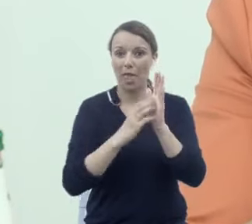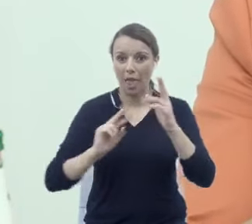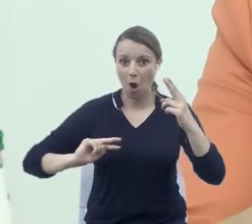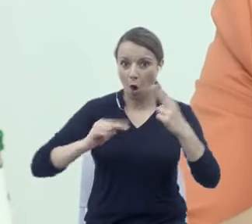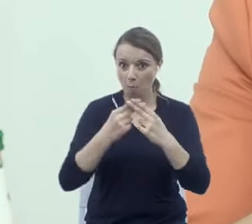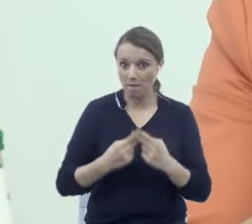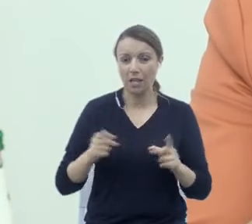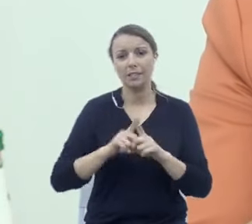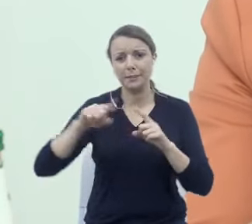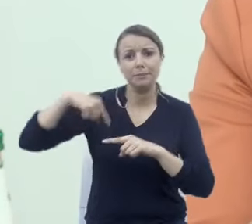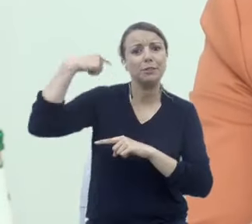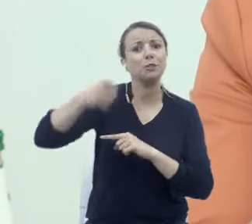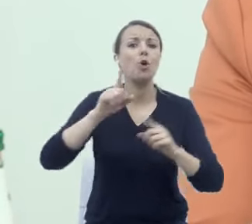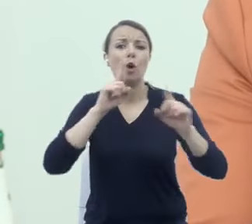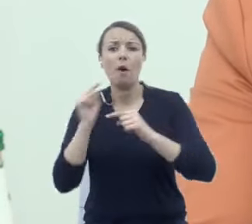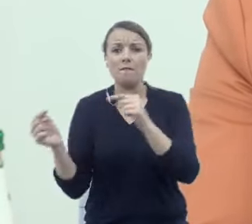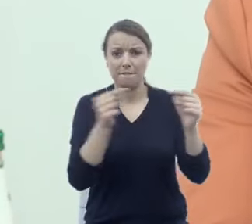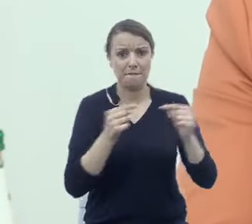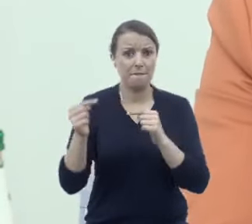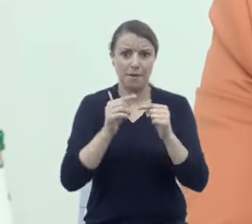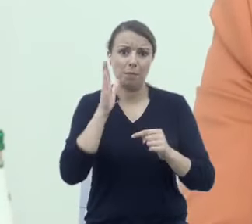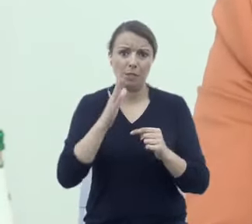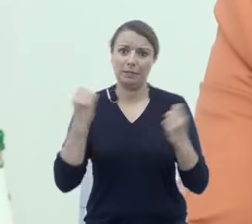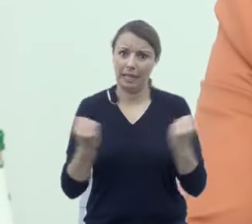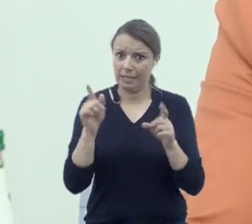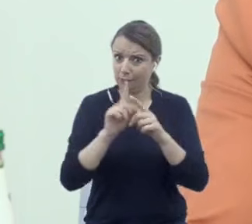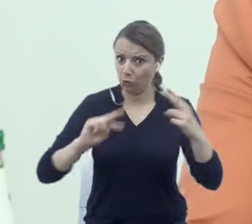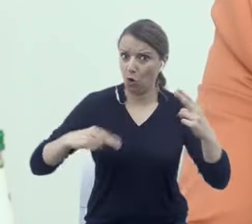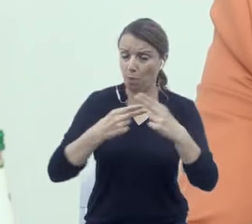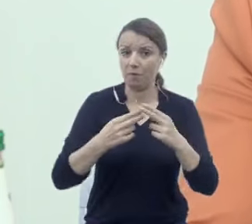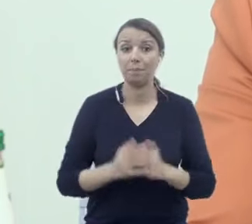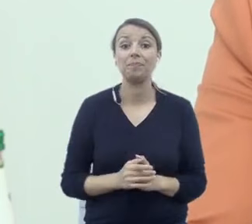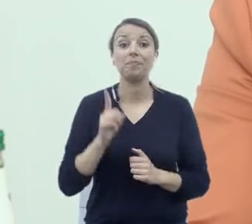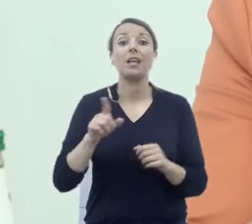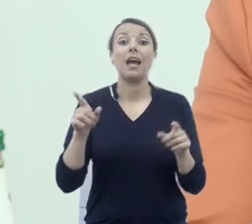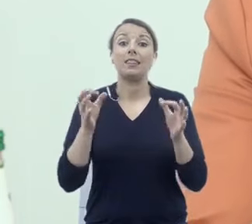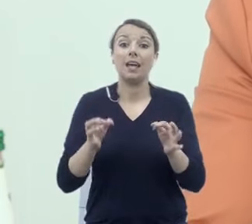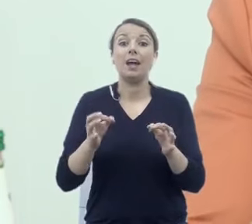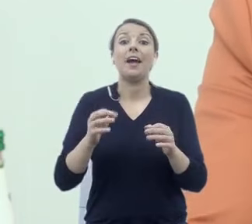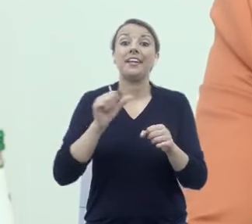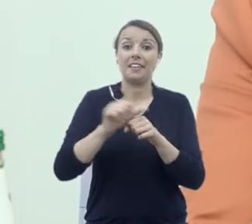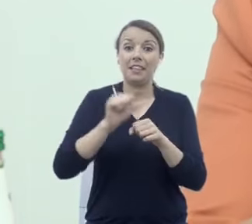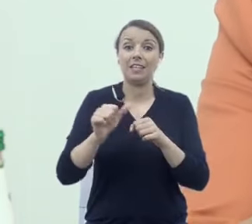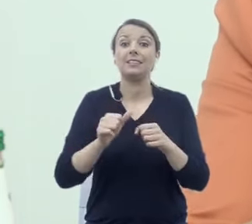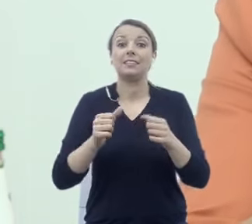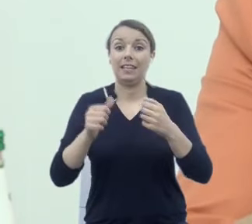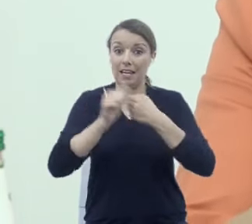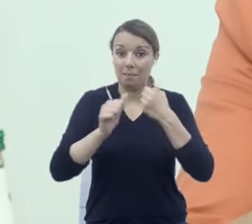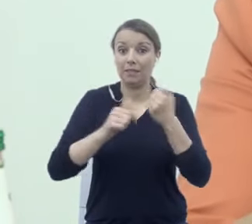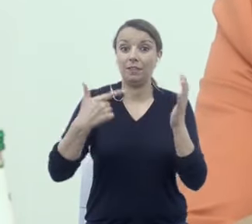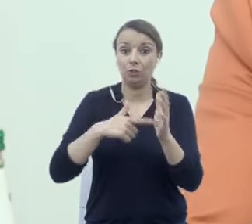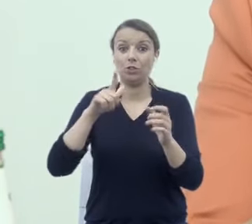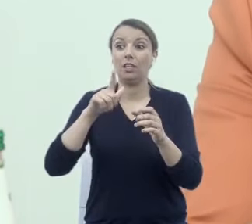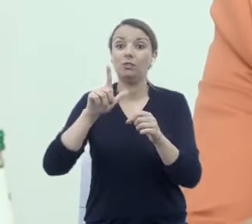przyszłości w naszych rozmowach, debatach. Natomiast teraz 11 lipca 2021 roku